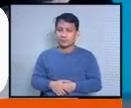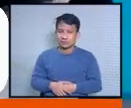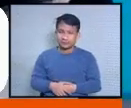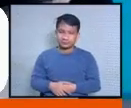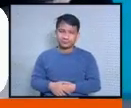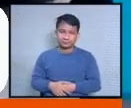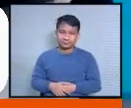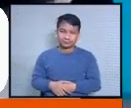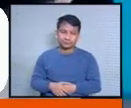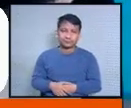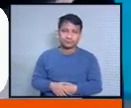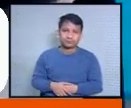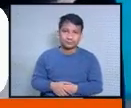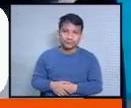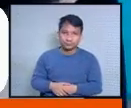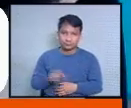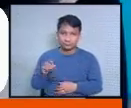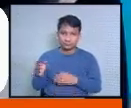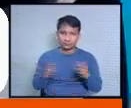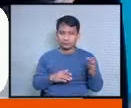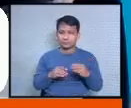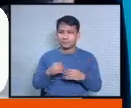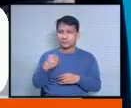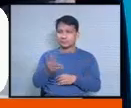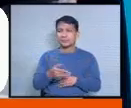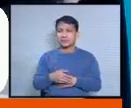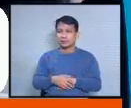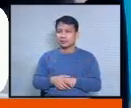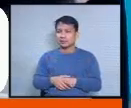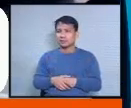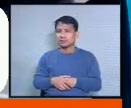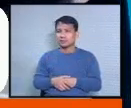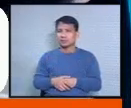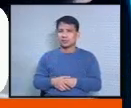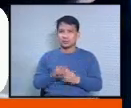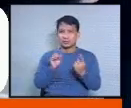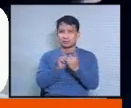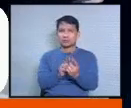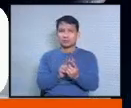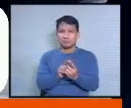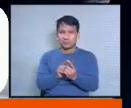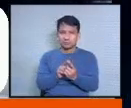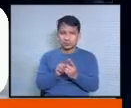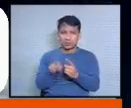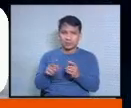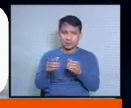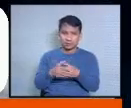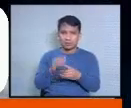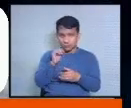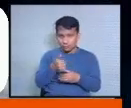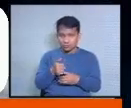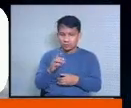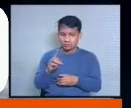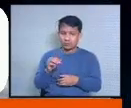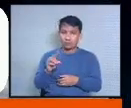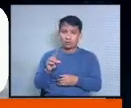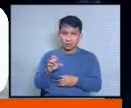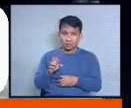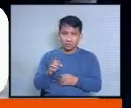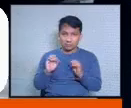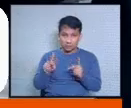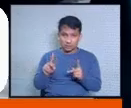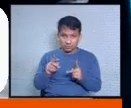Sige, sir, at ayusin namin. Kung ayusin, sir. Sir, magkita-kita na lang tayo sa Dole tomorrow.